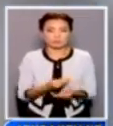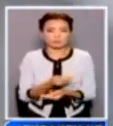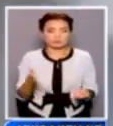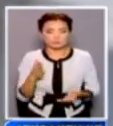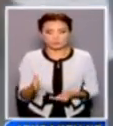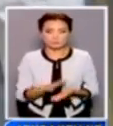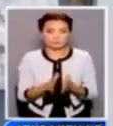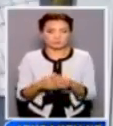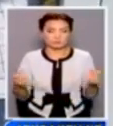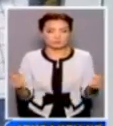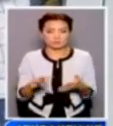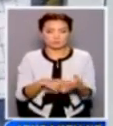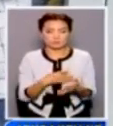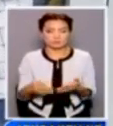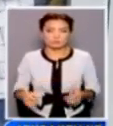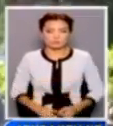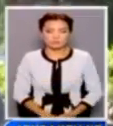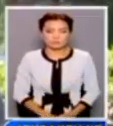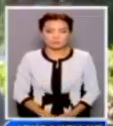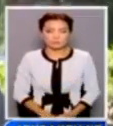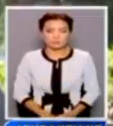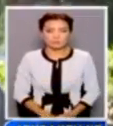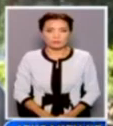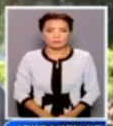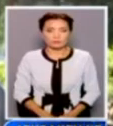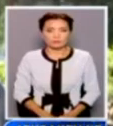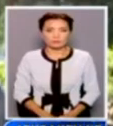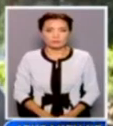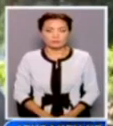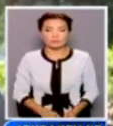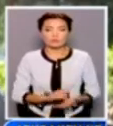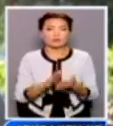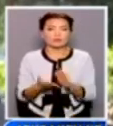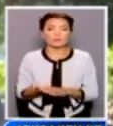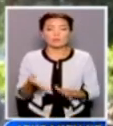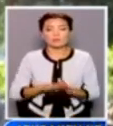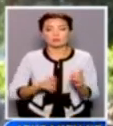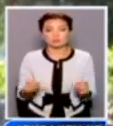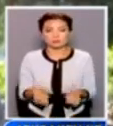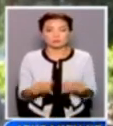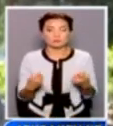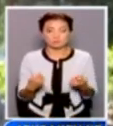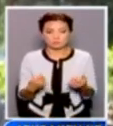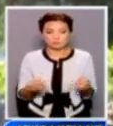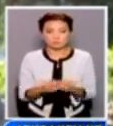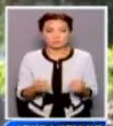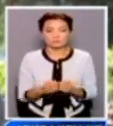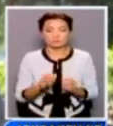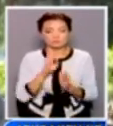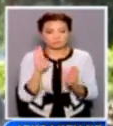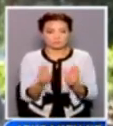раздаваться согласно графику. Все акции прошли организованно, без нарушения правопорядка, с